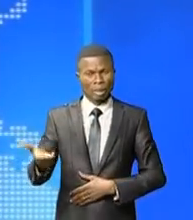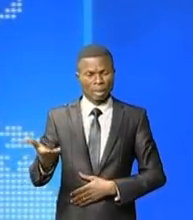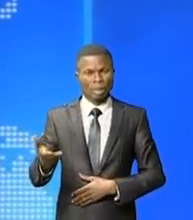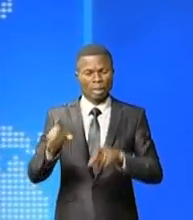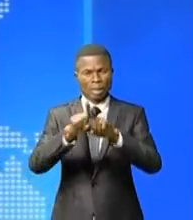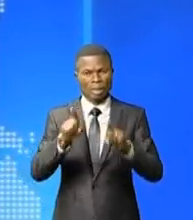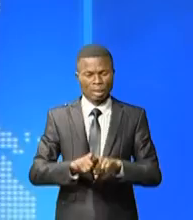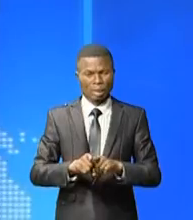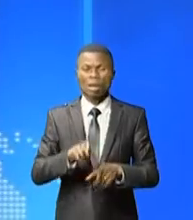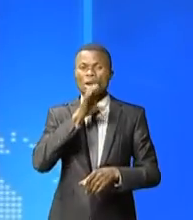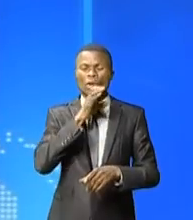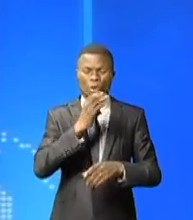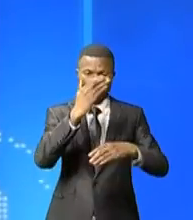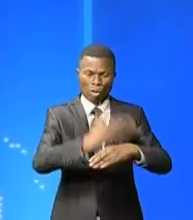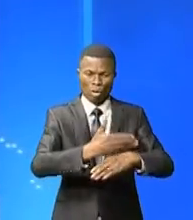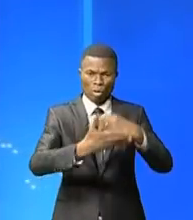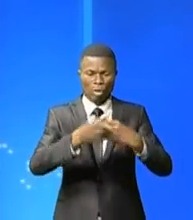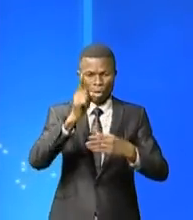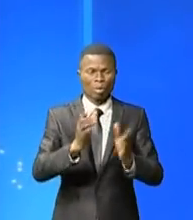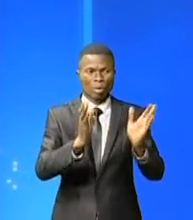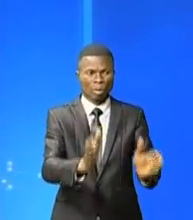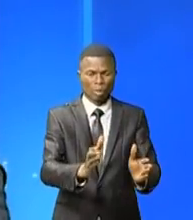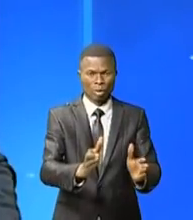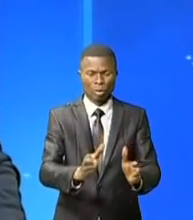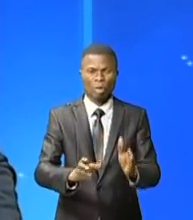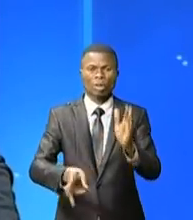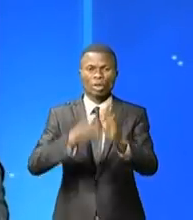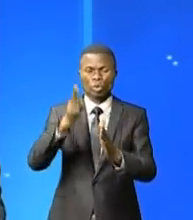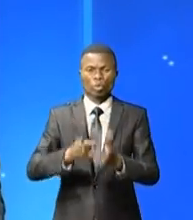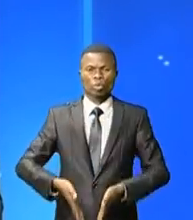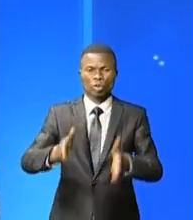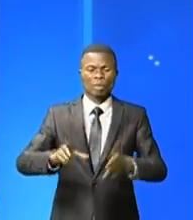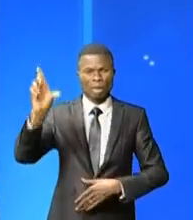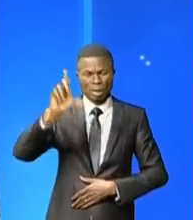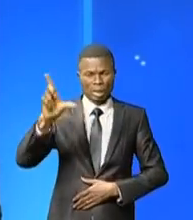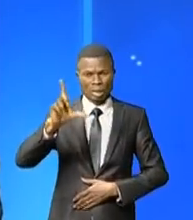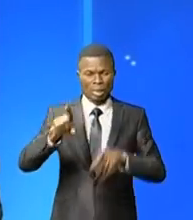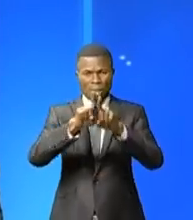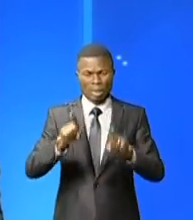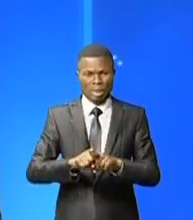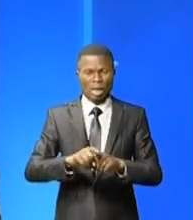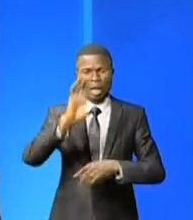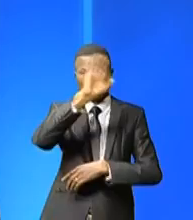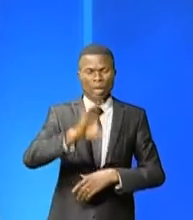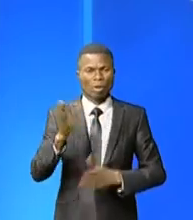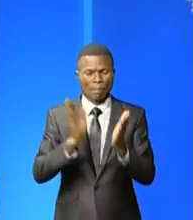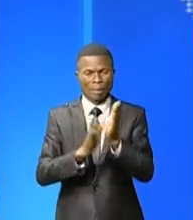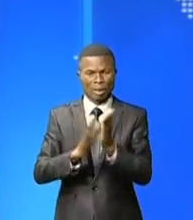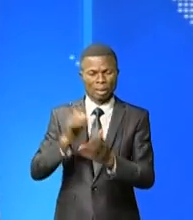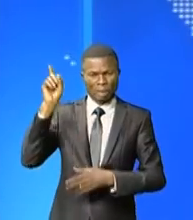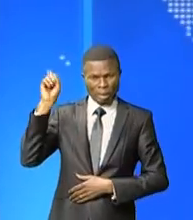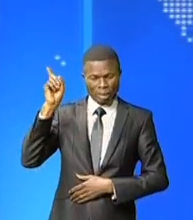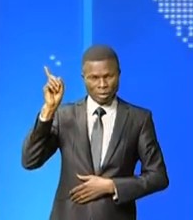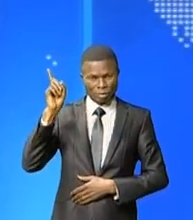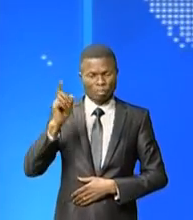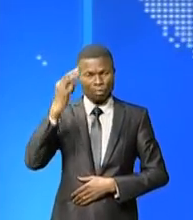motocycles. La pose de la première pierre a eu lieu à la 12e rue Limité et à Mollard dans la commune de Bandalungwa.